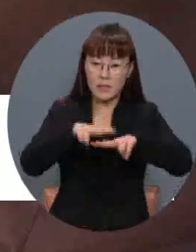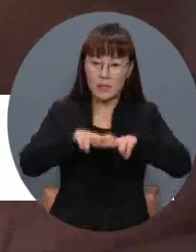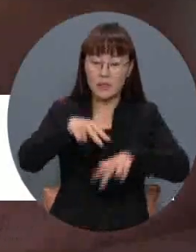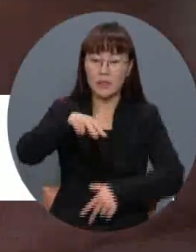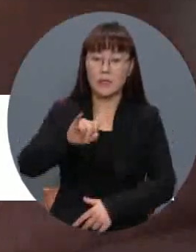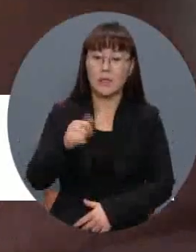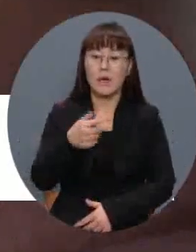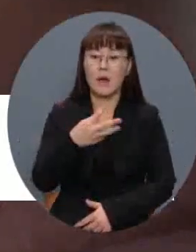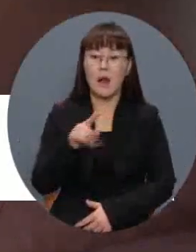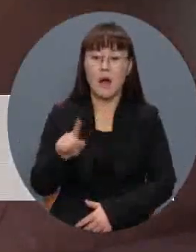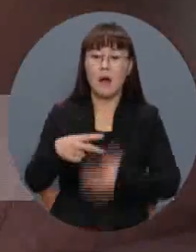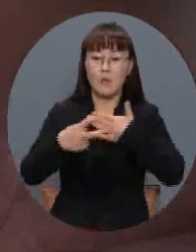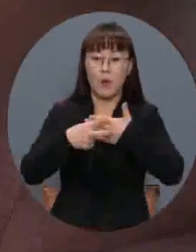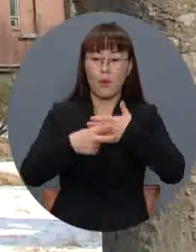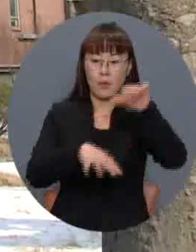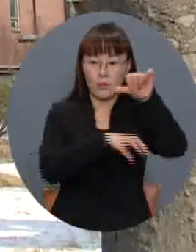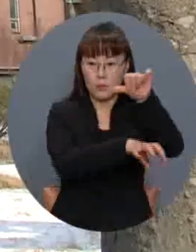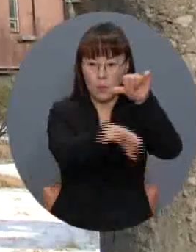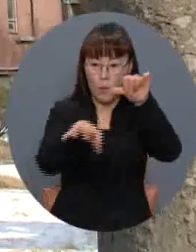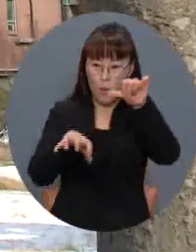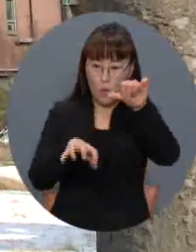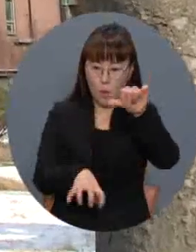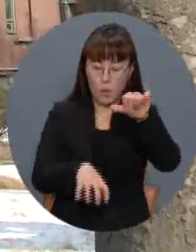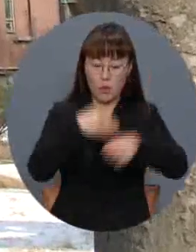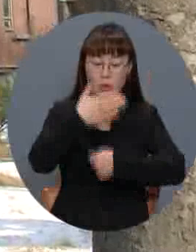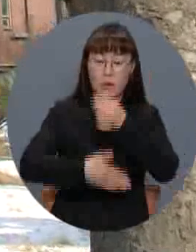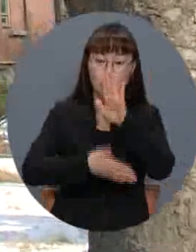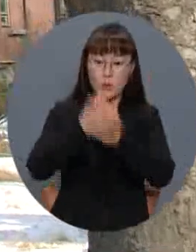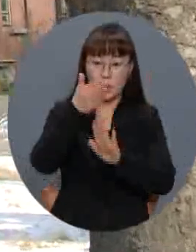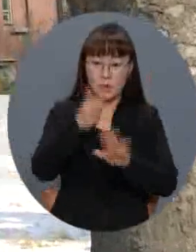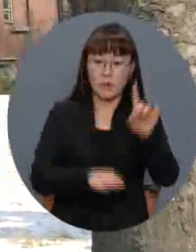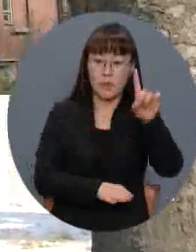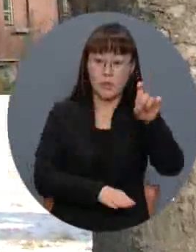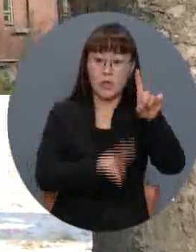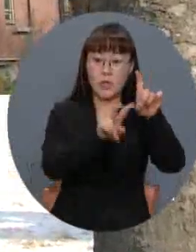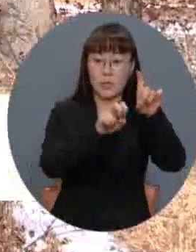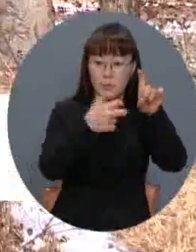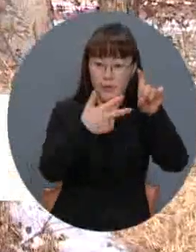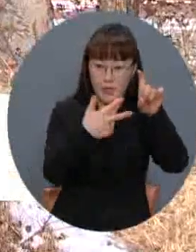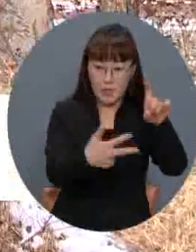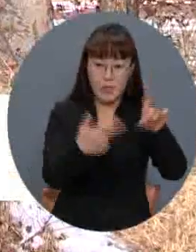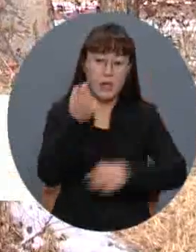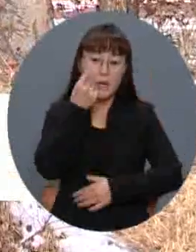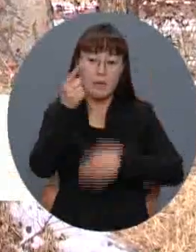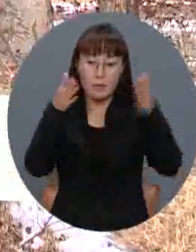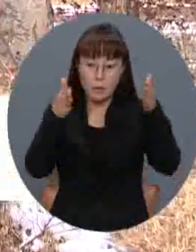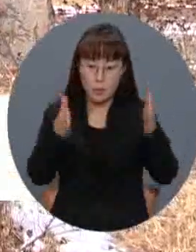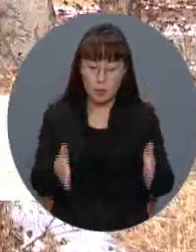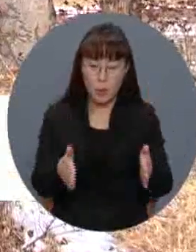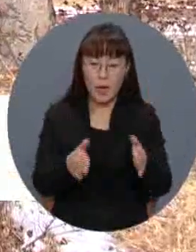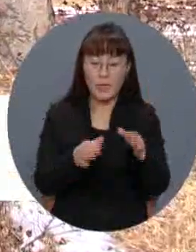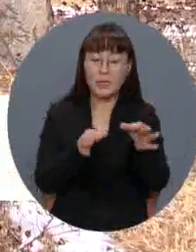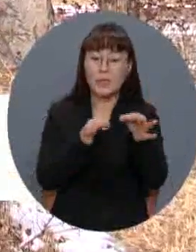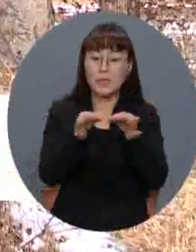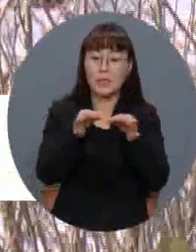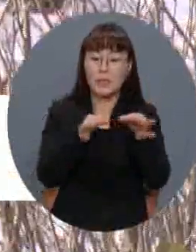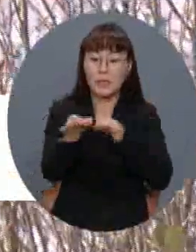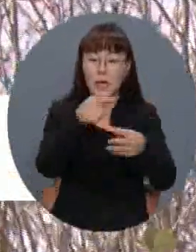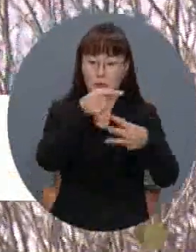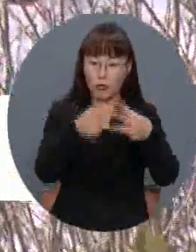등 5개 병원입니다. 대구시는 지난 11월 27일부터 한 달 동안 상주